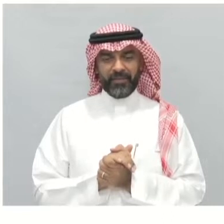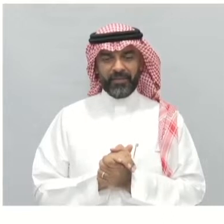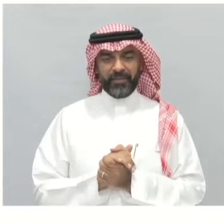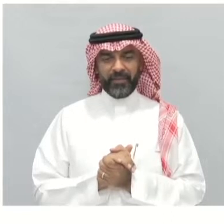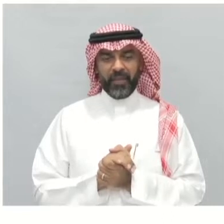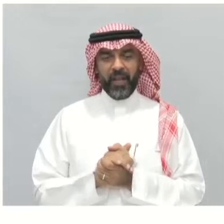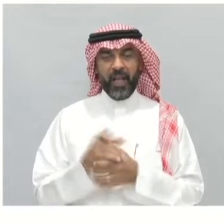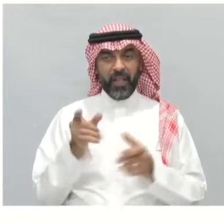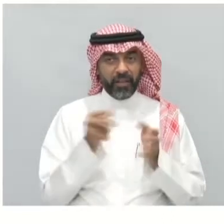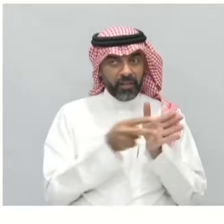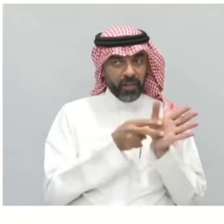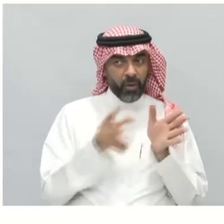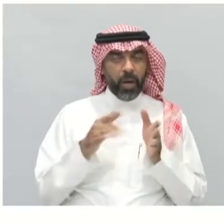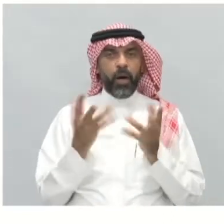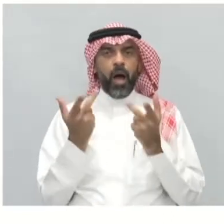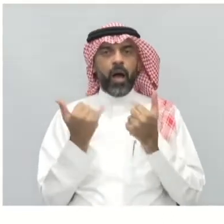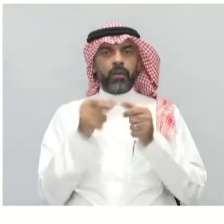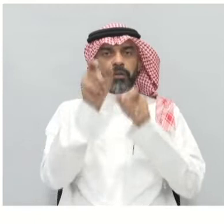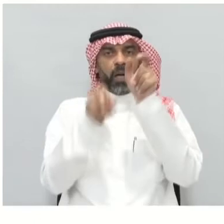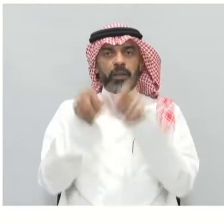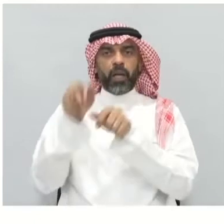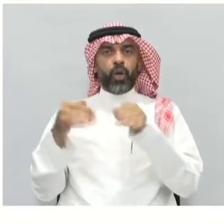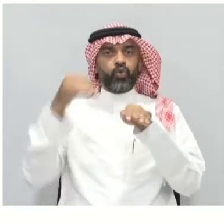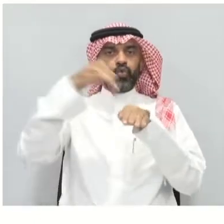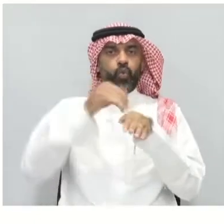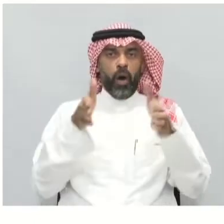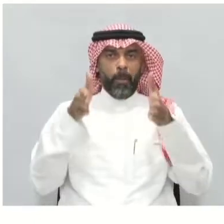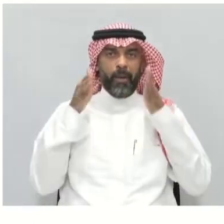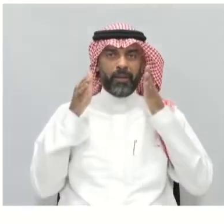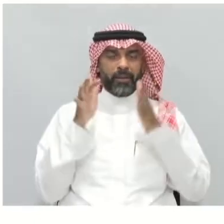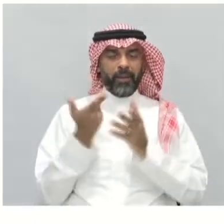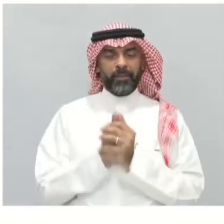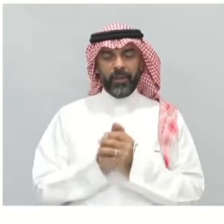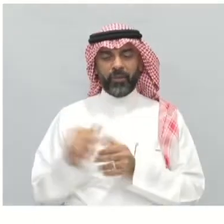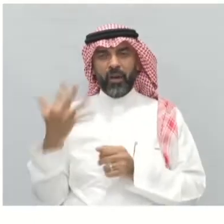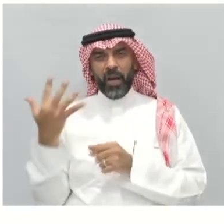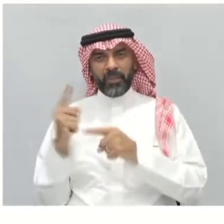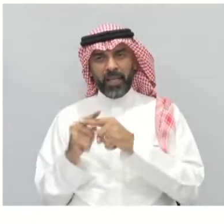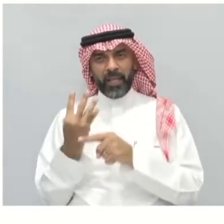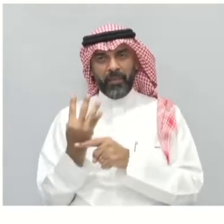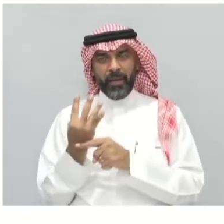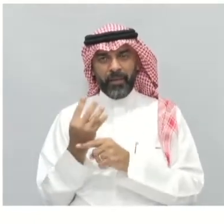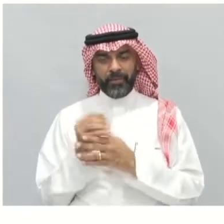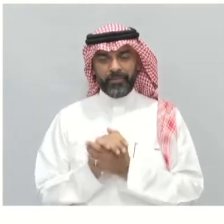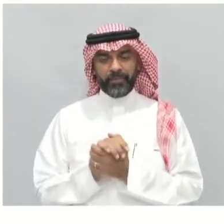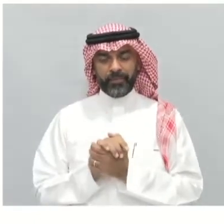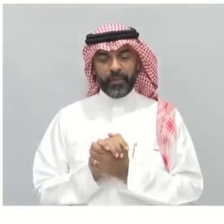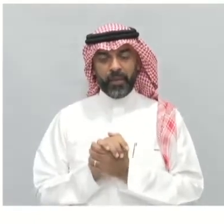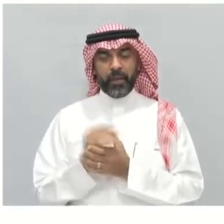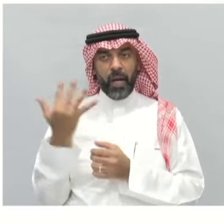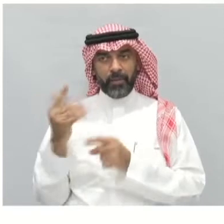اشخاص اللي بالحافله لو جمعنا على خمسه زائد اربعه وانتبه طريقه الجمع